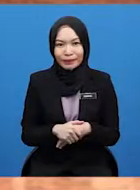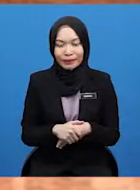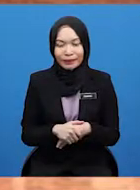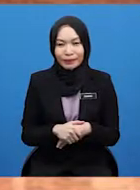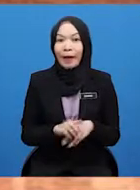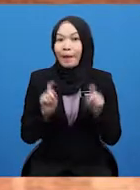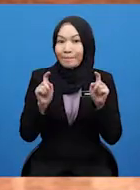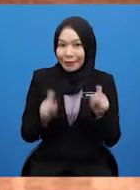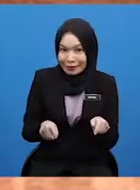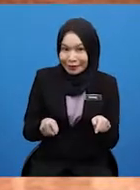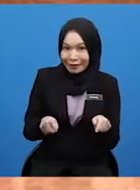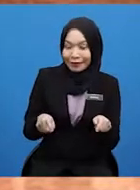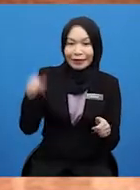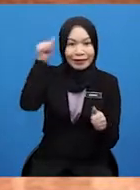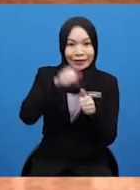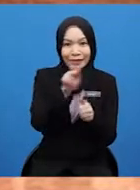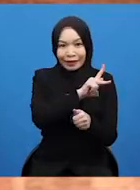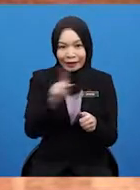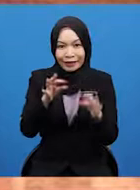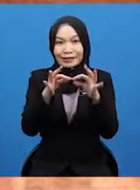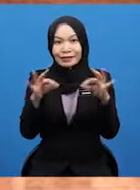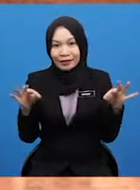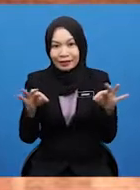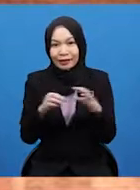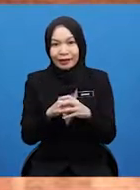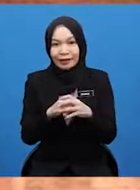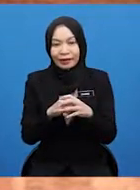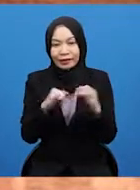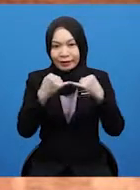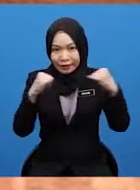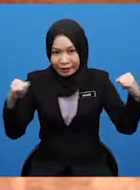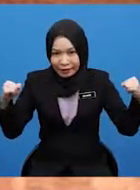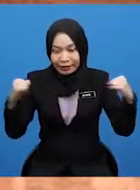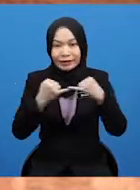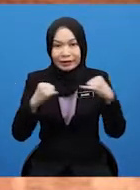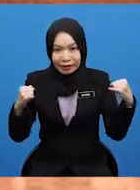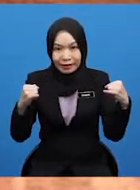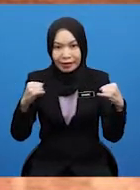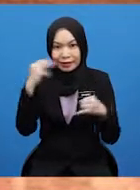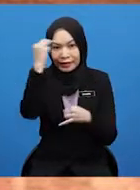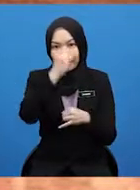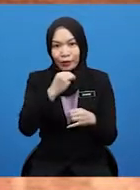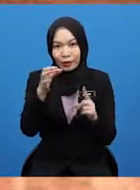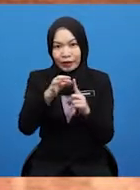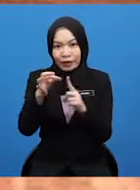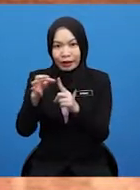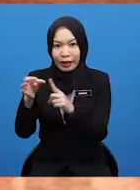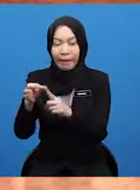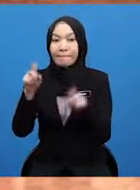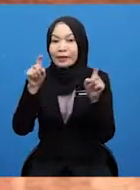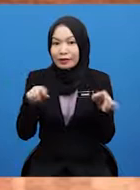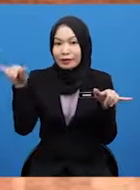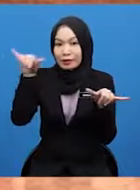Perlu juga diingatkan jenis muka taip mestilah bersesuaian dengan tajuk atau tema produk yang